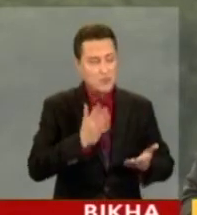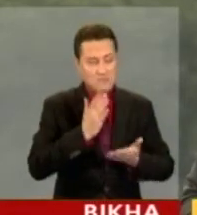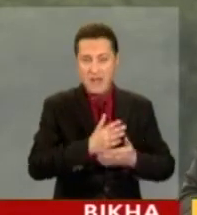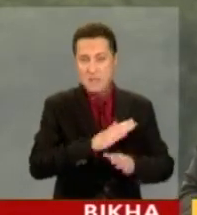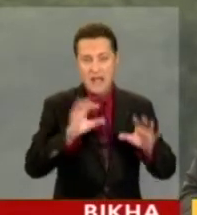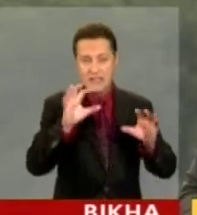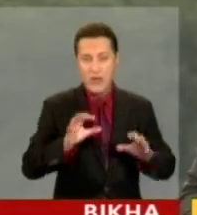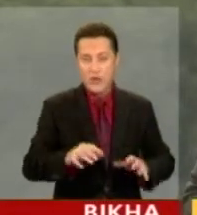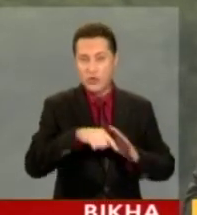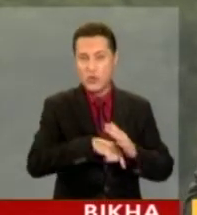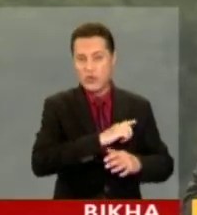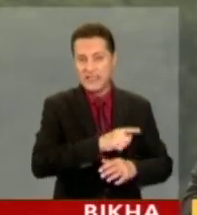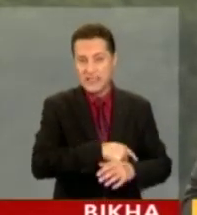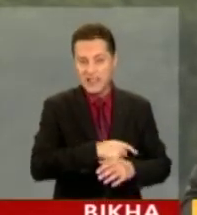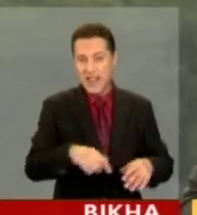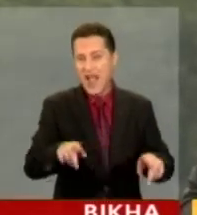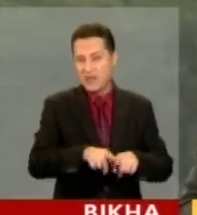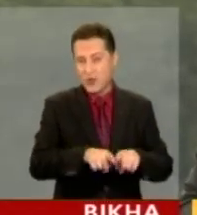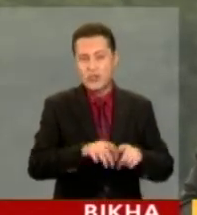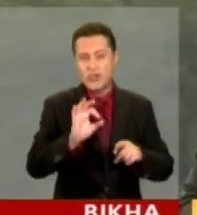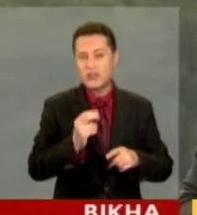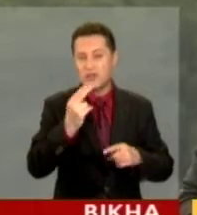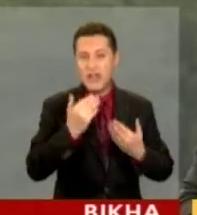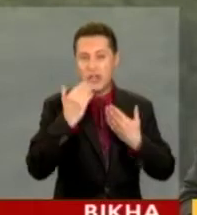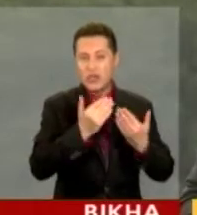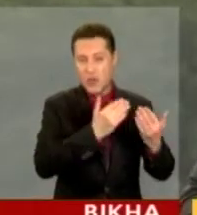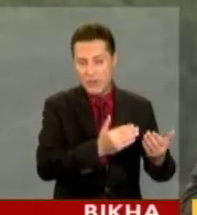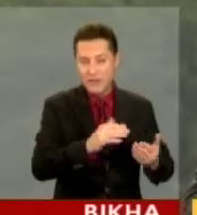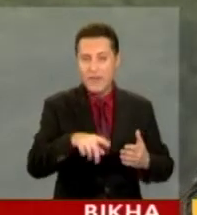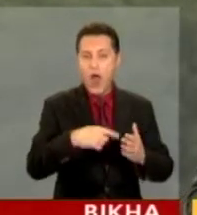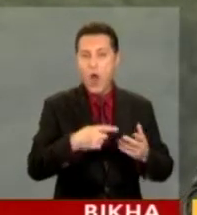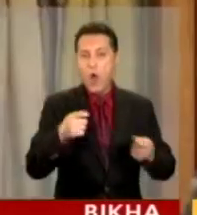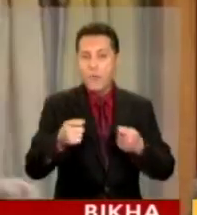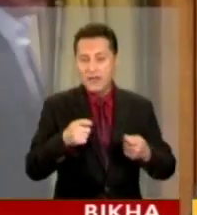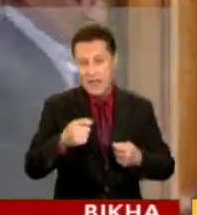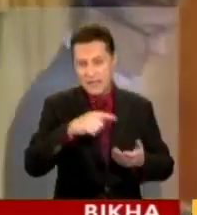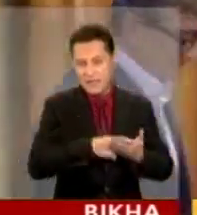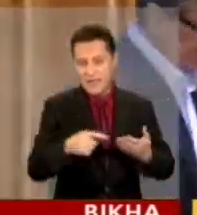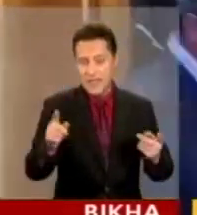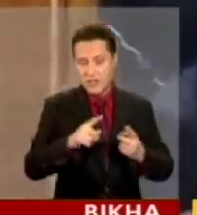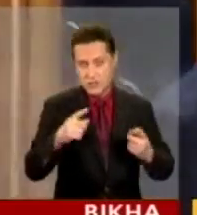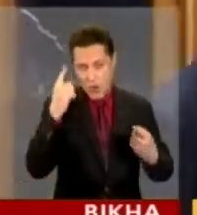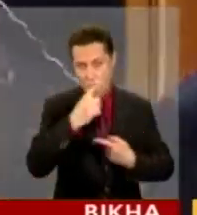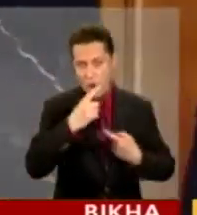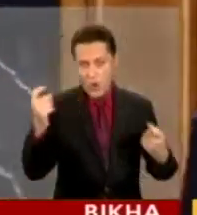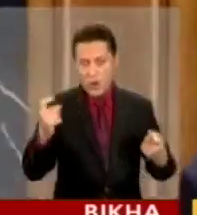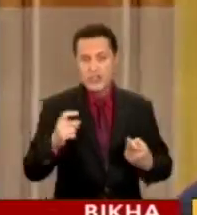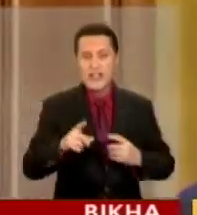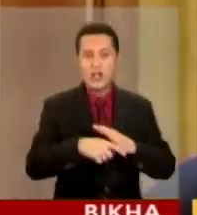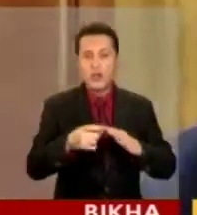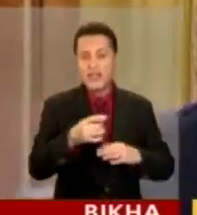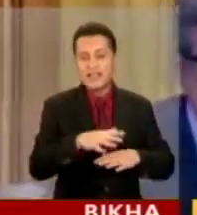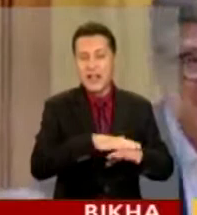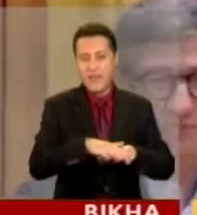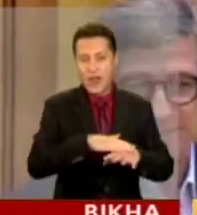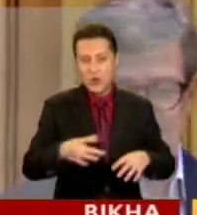сили, а радше схоже на соціологічне опитування. Губернатор також зазначив, що оголошення так званої Донецької Народної